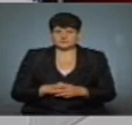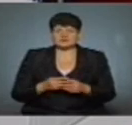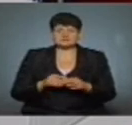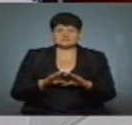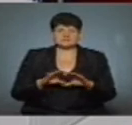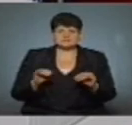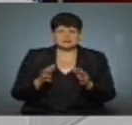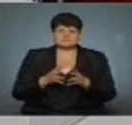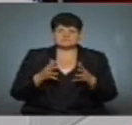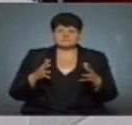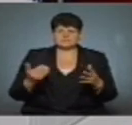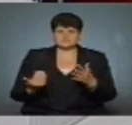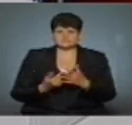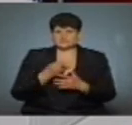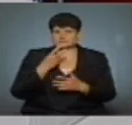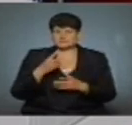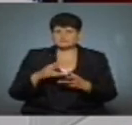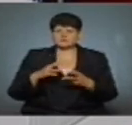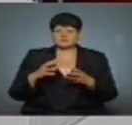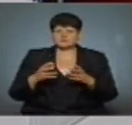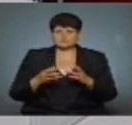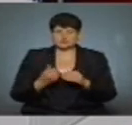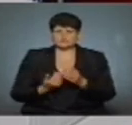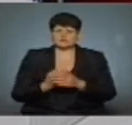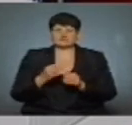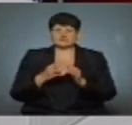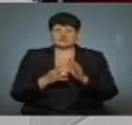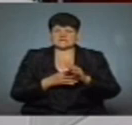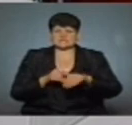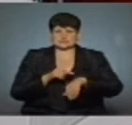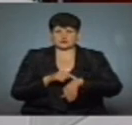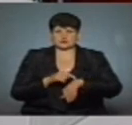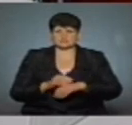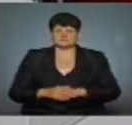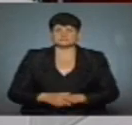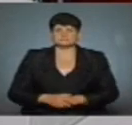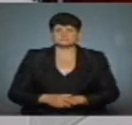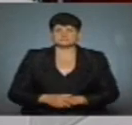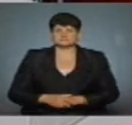у мене все. Більше дивіться у підсумковому випуску новин о 19-й годині. Дочекайтеся.